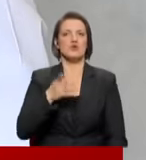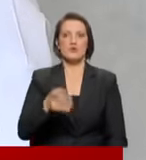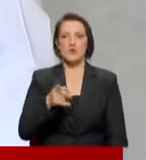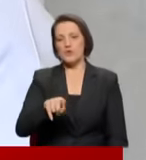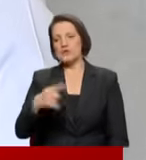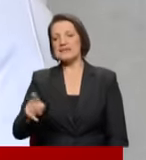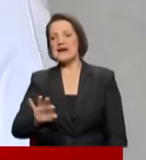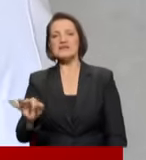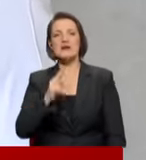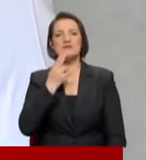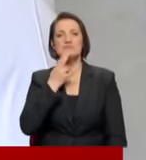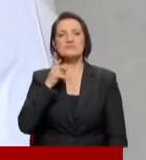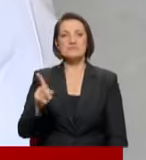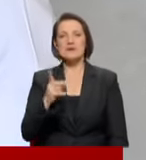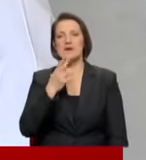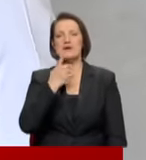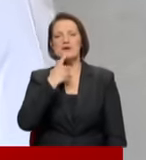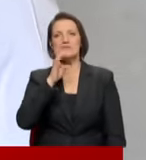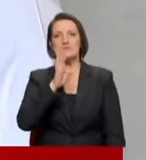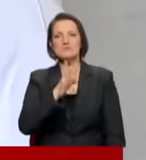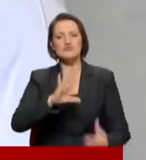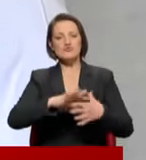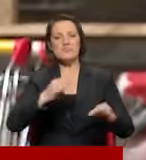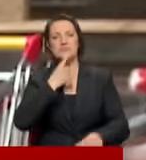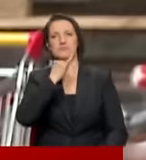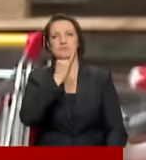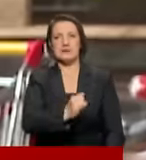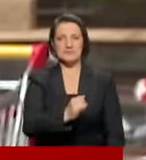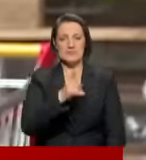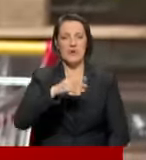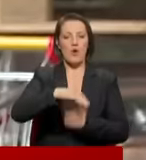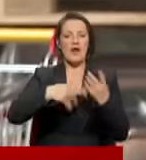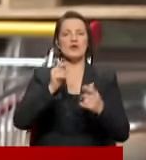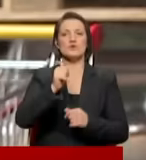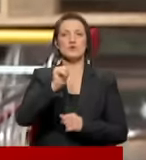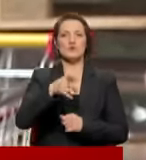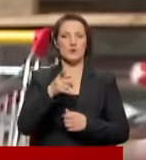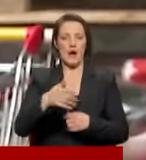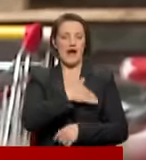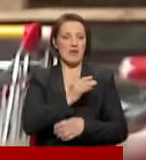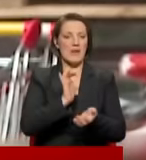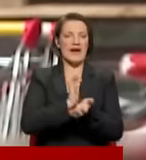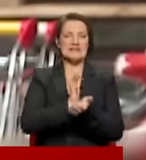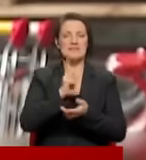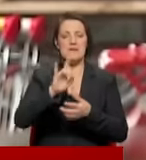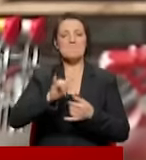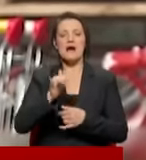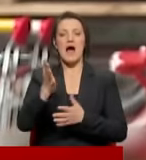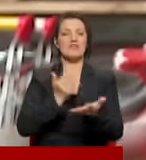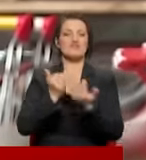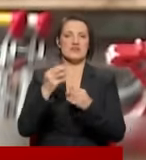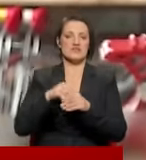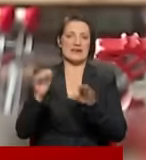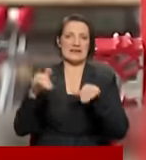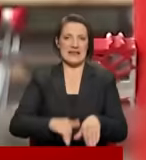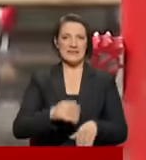Onun yanındaki kasiyer ona karşı sözlü, hakaretvari cümleler kullanmış. Olay günü avukat Alican Nacak ve ailesi zincir bir marketten alışverişe